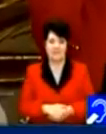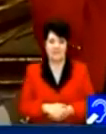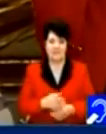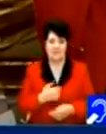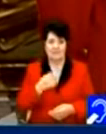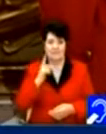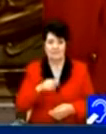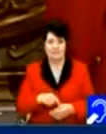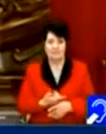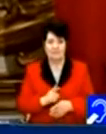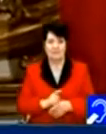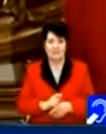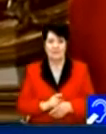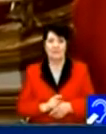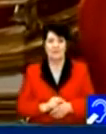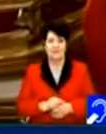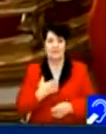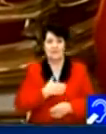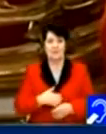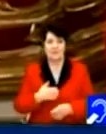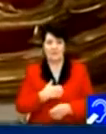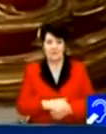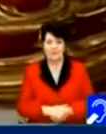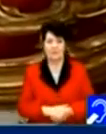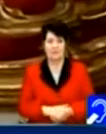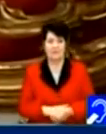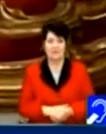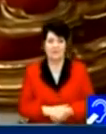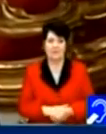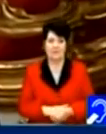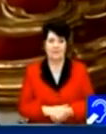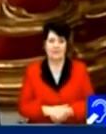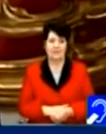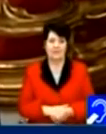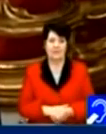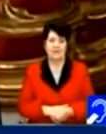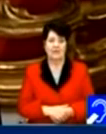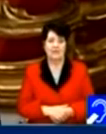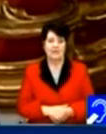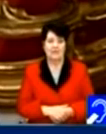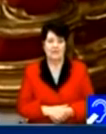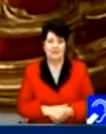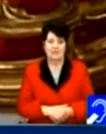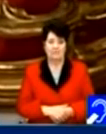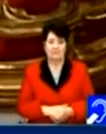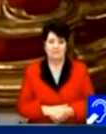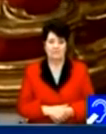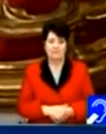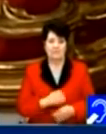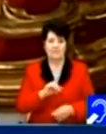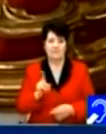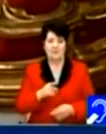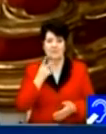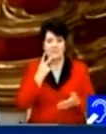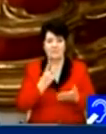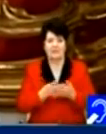atribuiam una grande importanță. Este o vizită care pentru noi este foarte importantă. De straordinario livello eccellente. În ceea ce